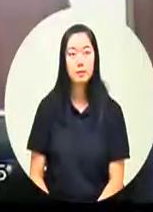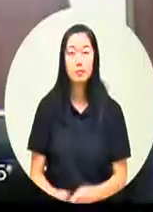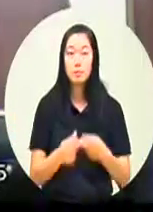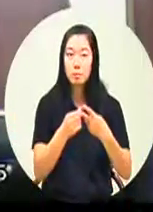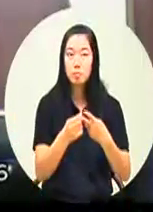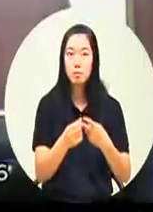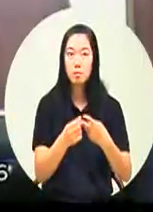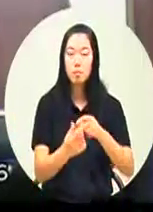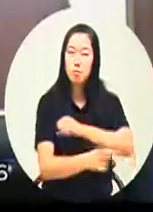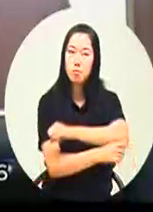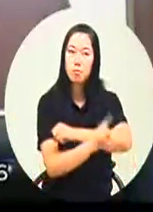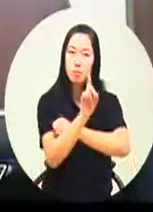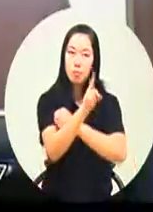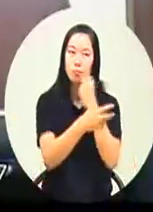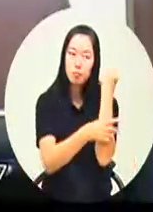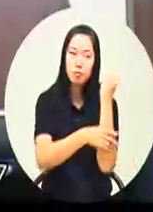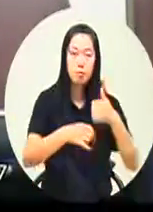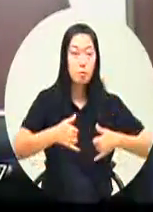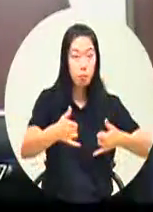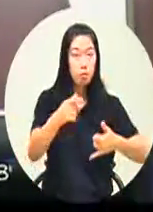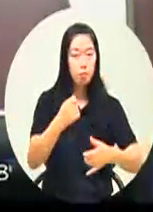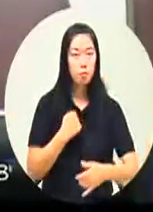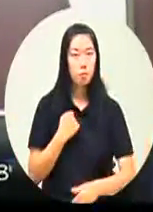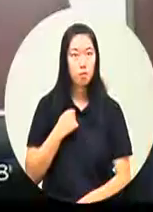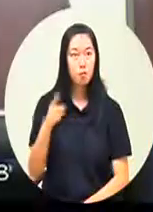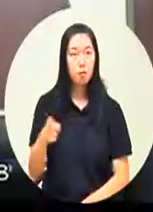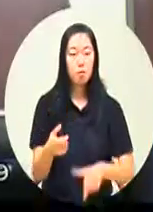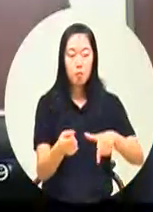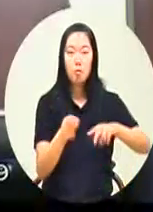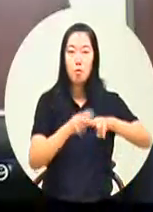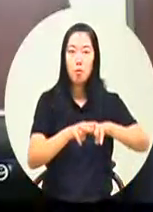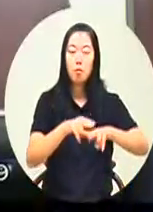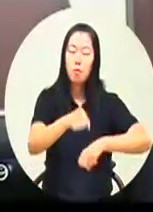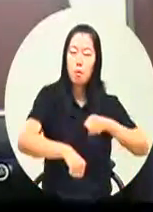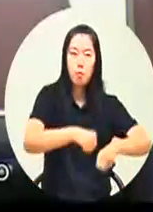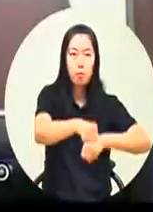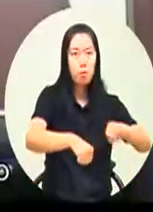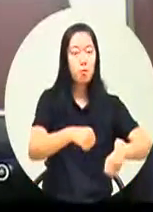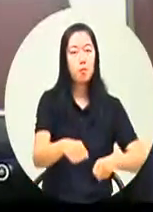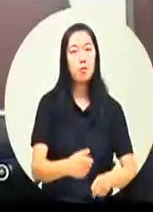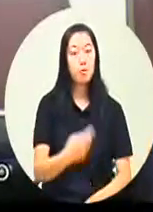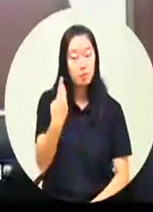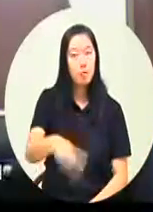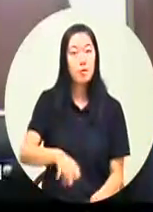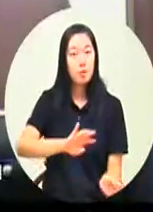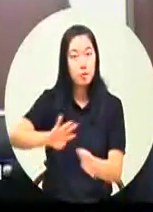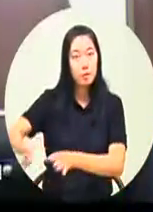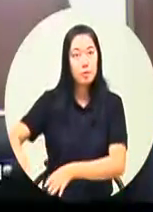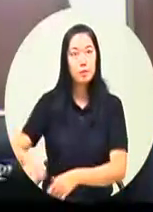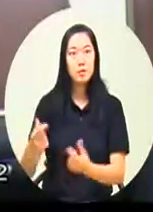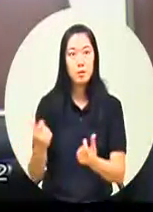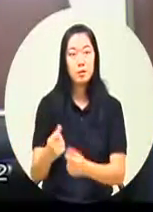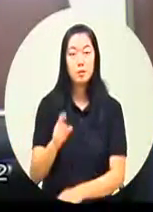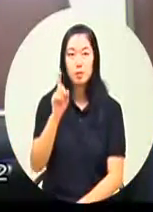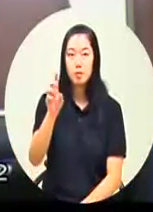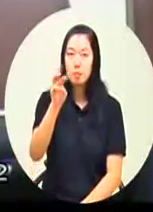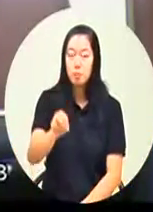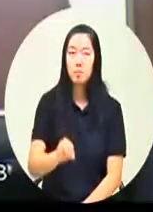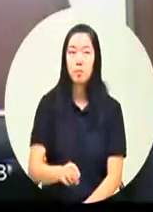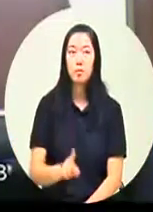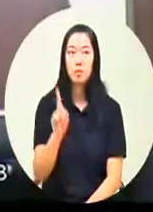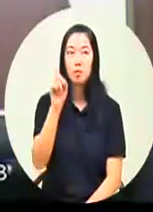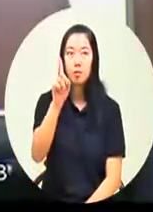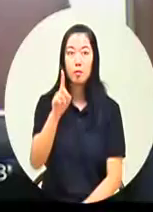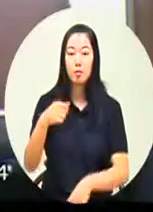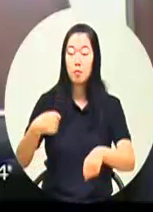最后一里路，那最后一里路我们所知道的是公共脚踏车，上不止哈。接下来我们还有 e-moto， 就是说